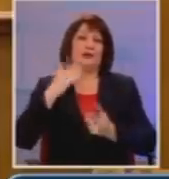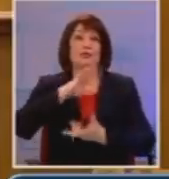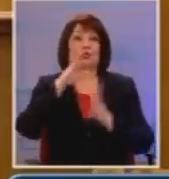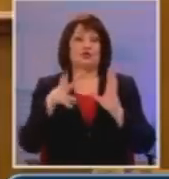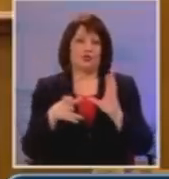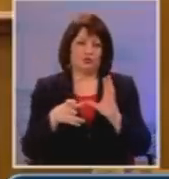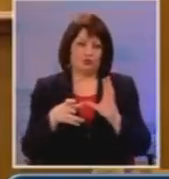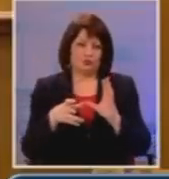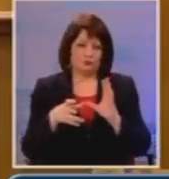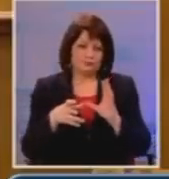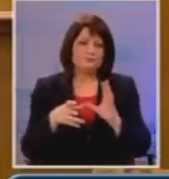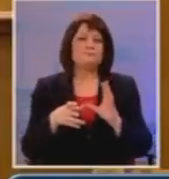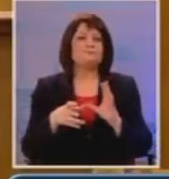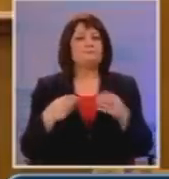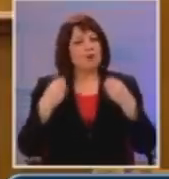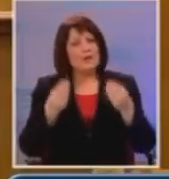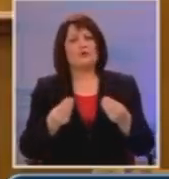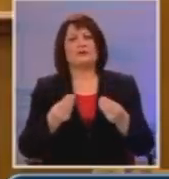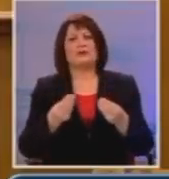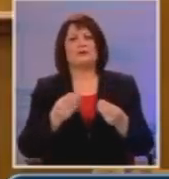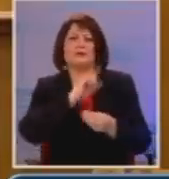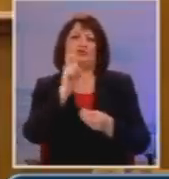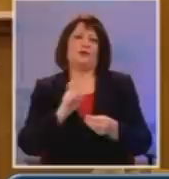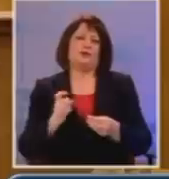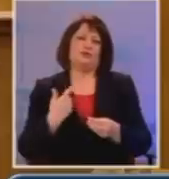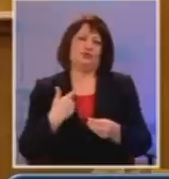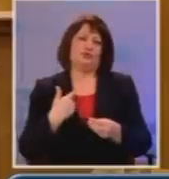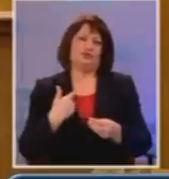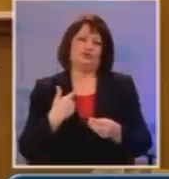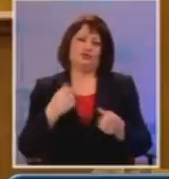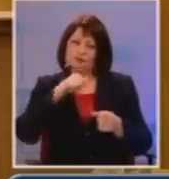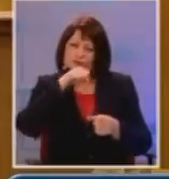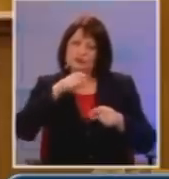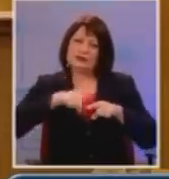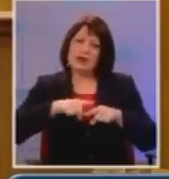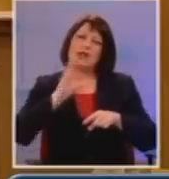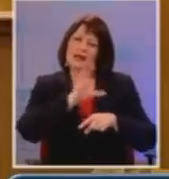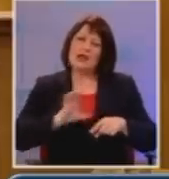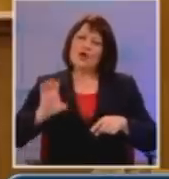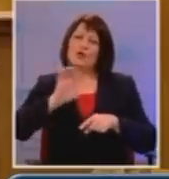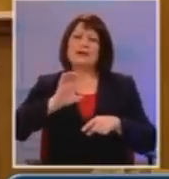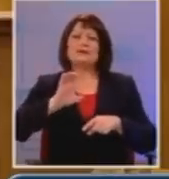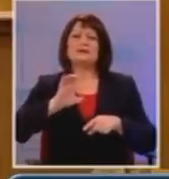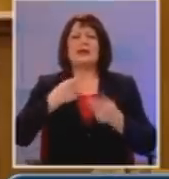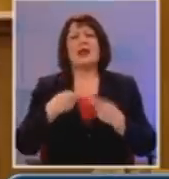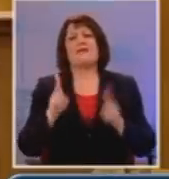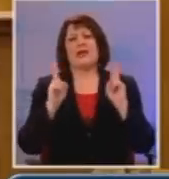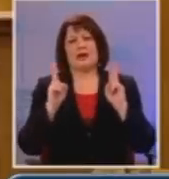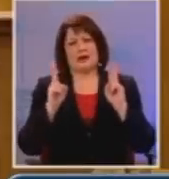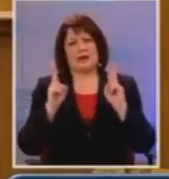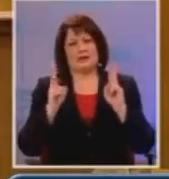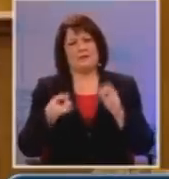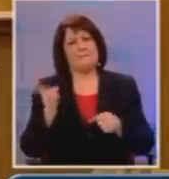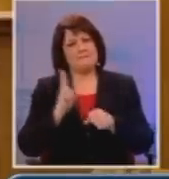κόσμο που έδωσαν τη ζωή τους για την ελευθερία των πατρίδων τους. Που έδωσαν τη ζωή τους